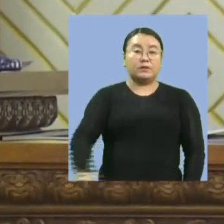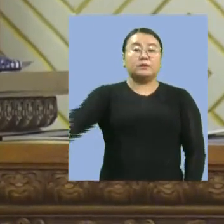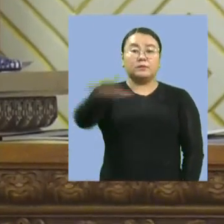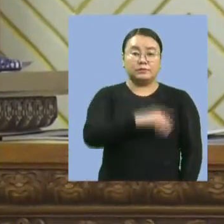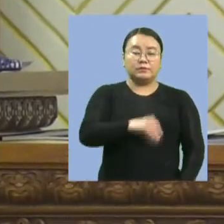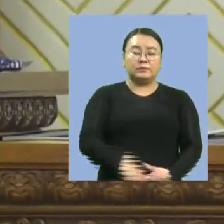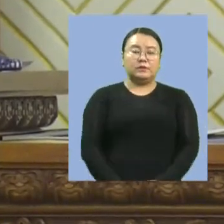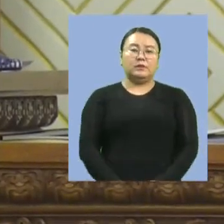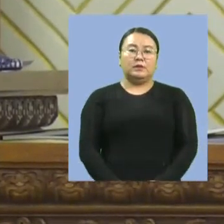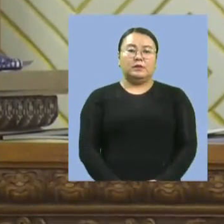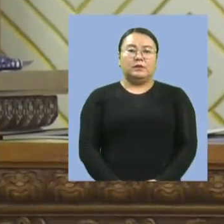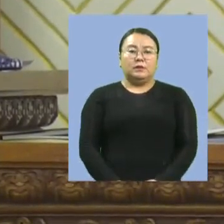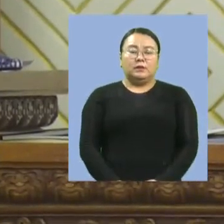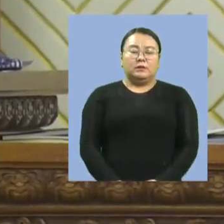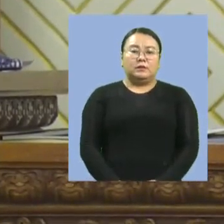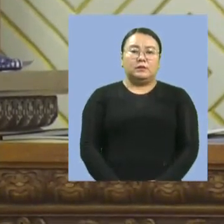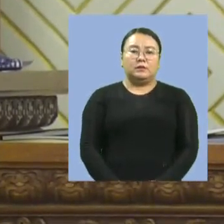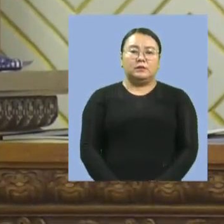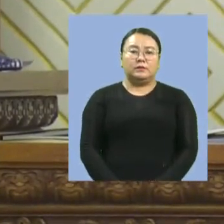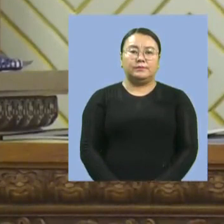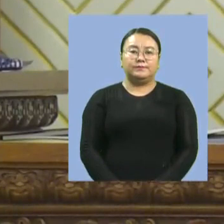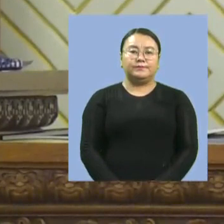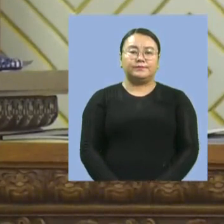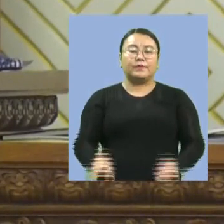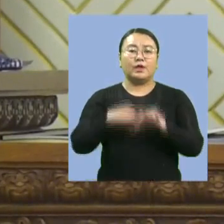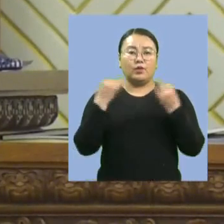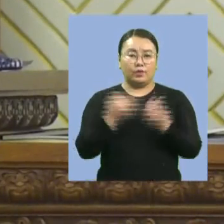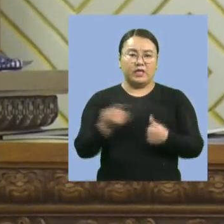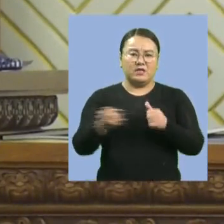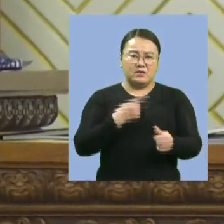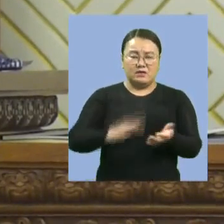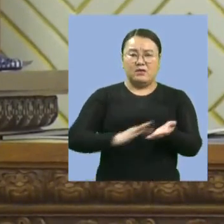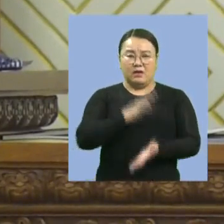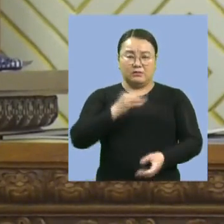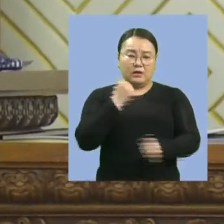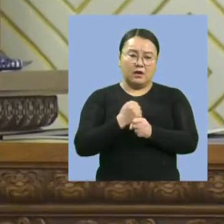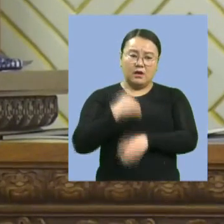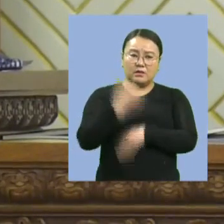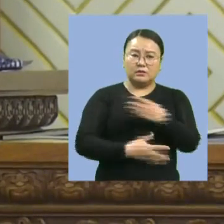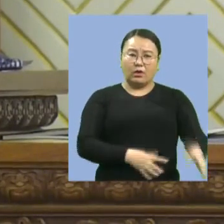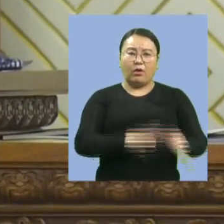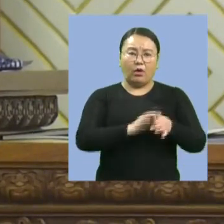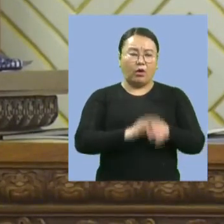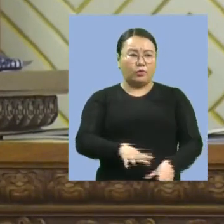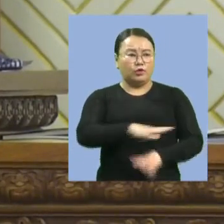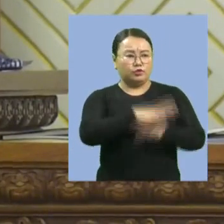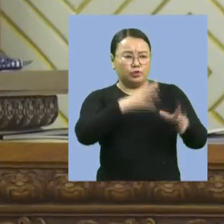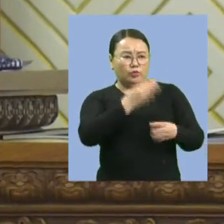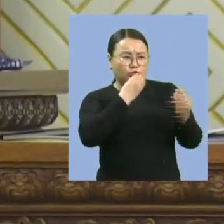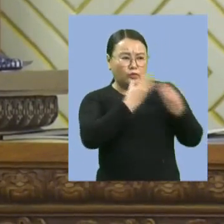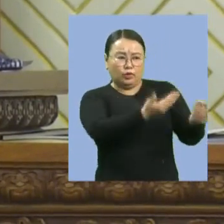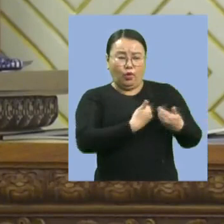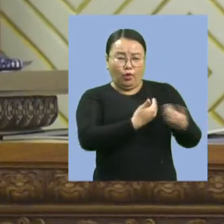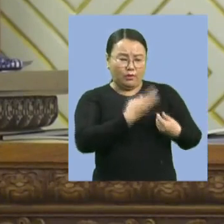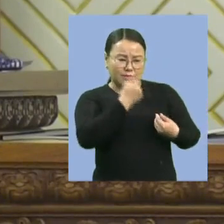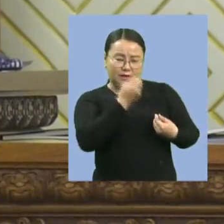эрхэм сайд нараа, улсын хурлын нэр хүнд үйл ажиллагаатай холбоотой ард иргэдээс гарч байгаа өргөн